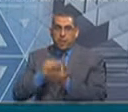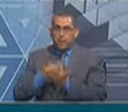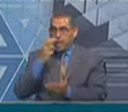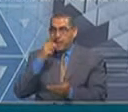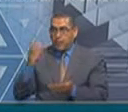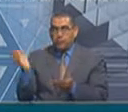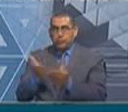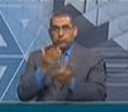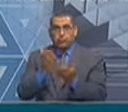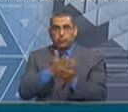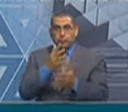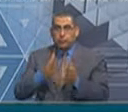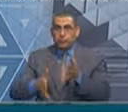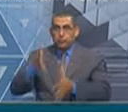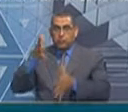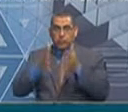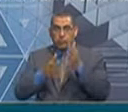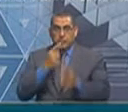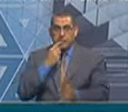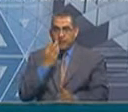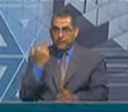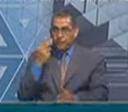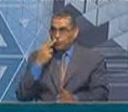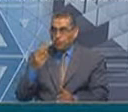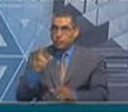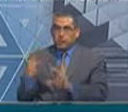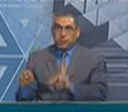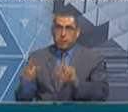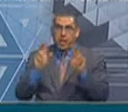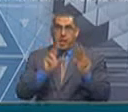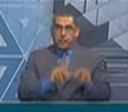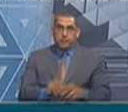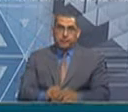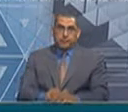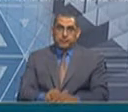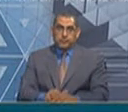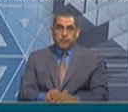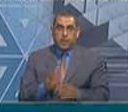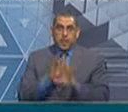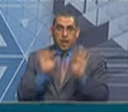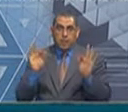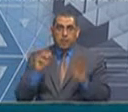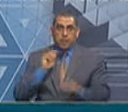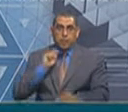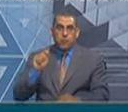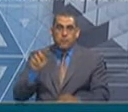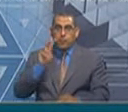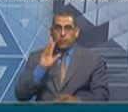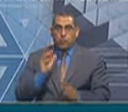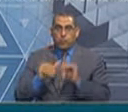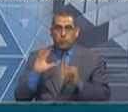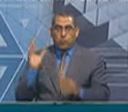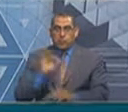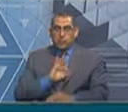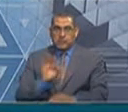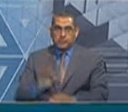التي قامت بها الدولة خلال السنوات الأخيرة في هذا الإطار على مستوى كافة محافظات